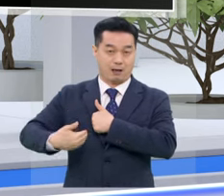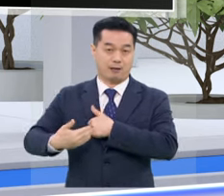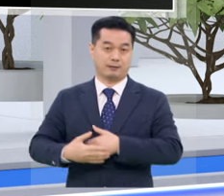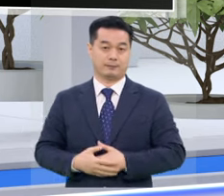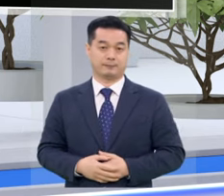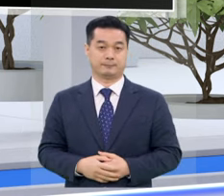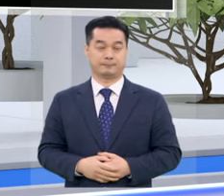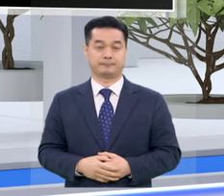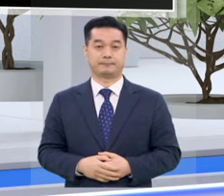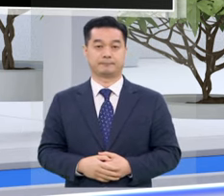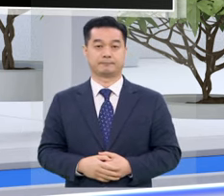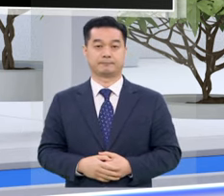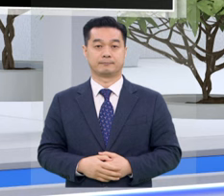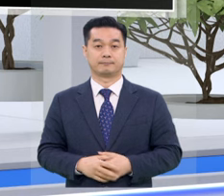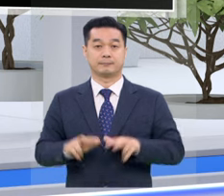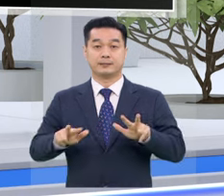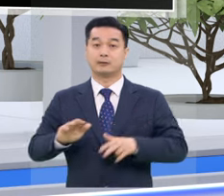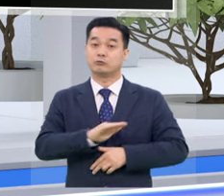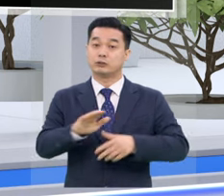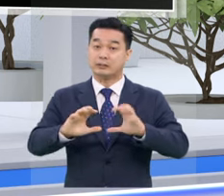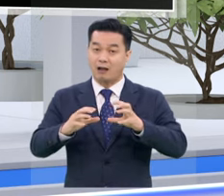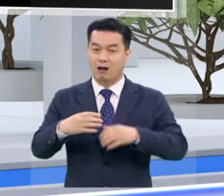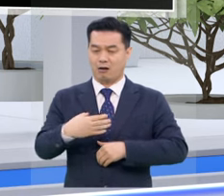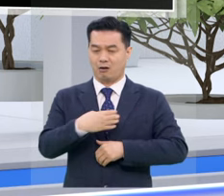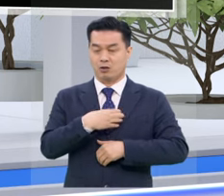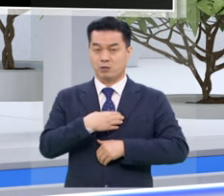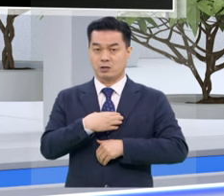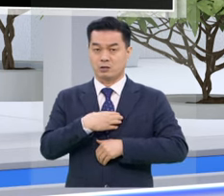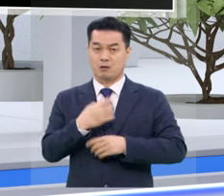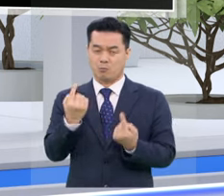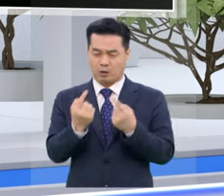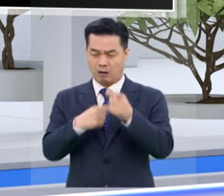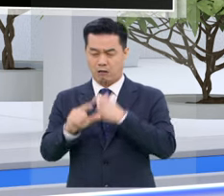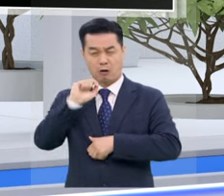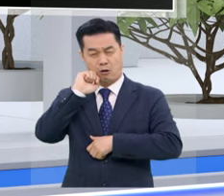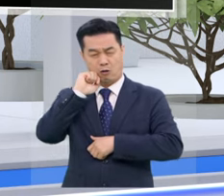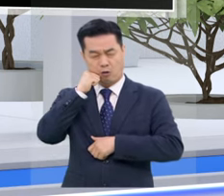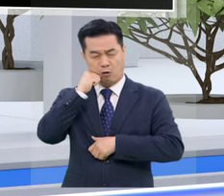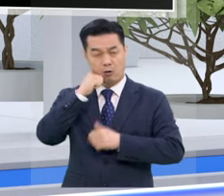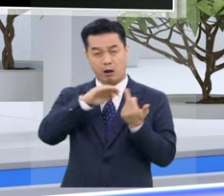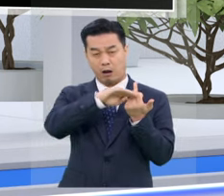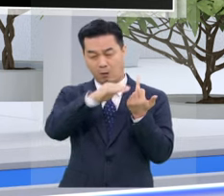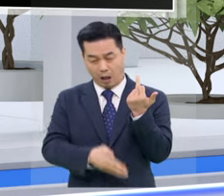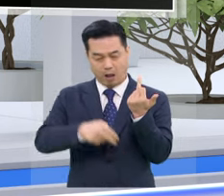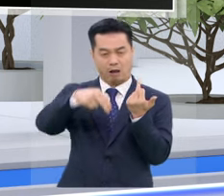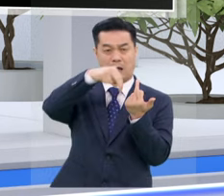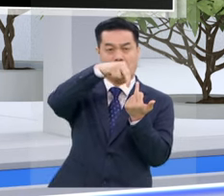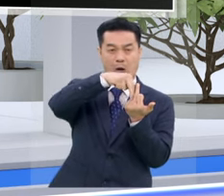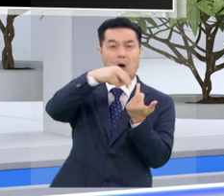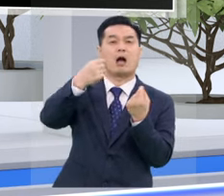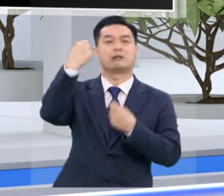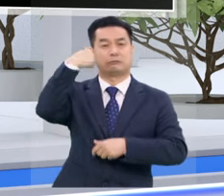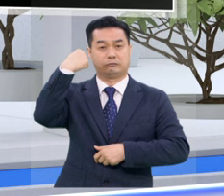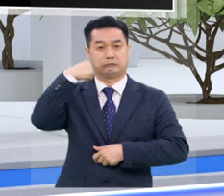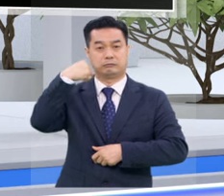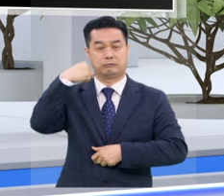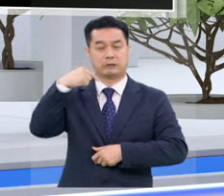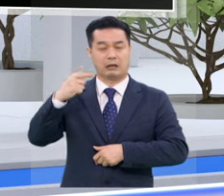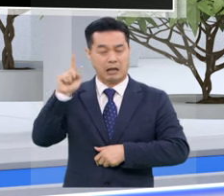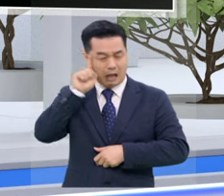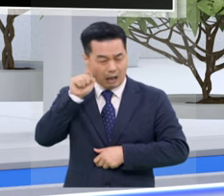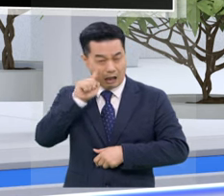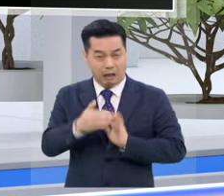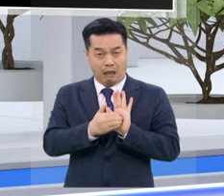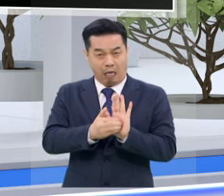것이었습니다 지금 대한민국은 위기를 넘어서 벼랑 끝에서 있습니다 하루하루 버티기 힘들다며